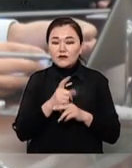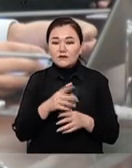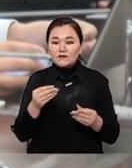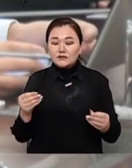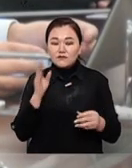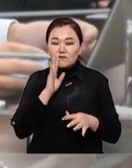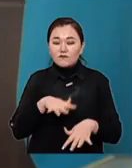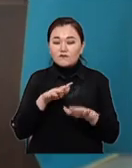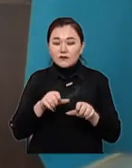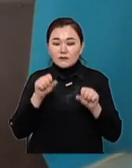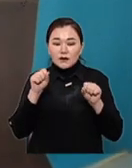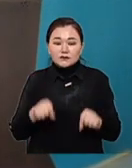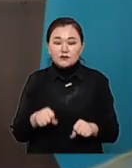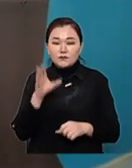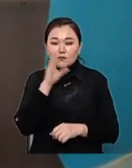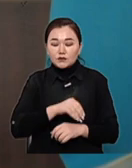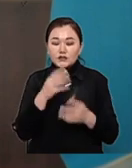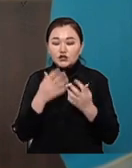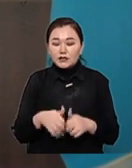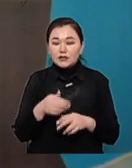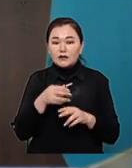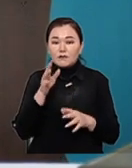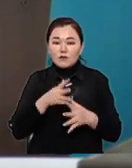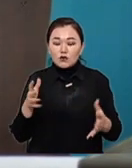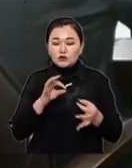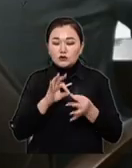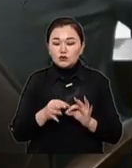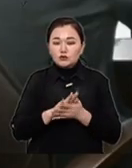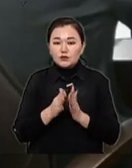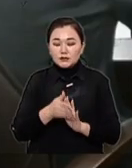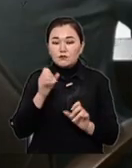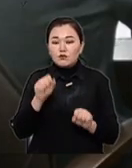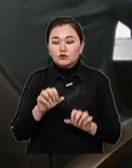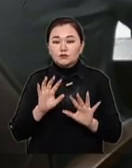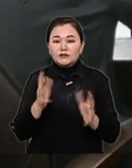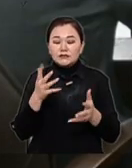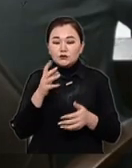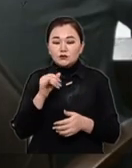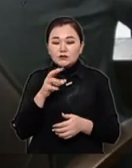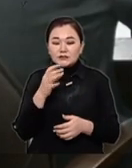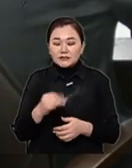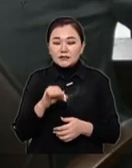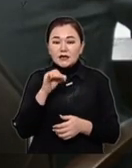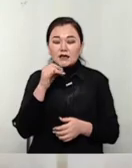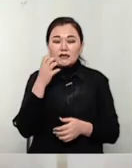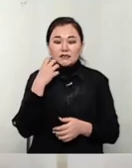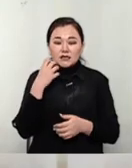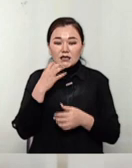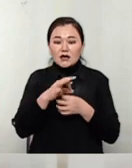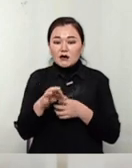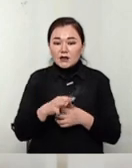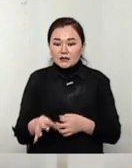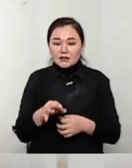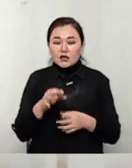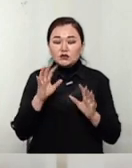паводок может быть масштабным. Эксперты считают, что наиболее сложная ситуация может произойти в Туркестанской и Кызылординской